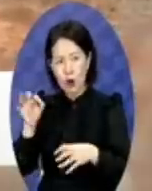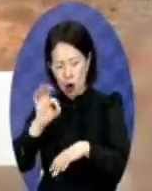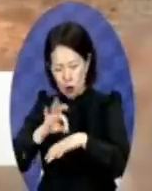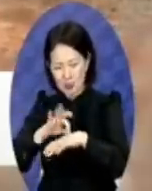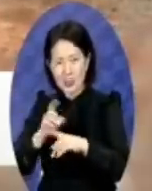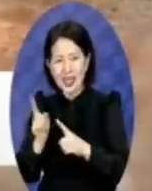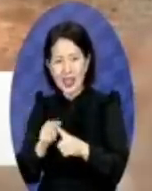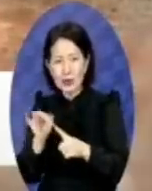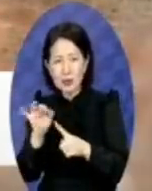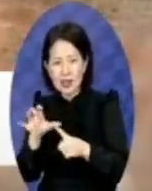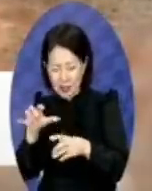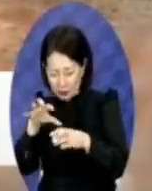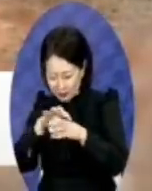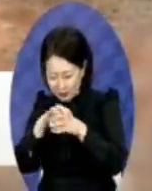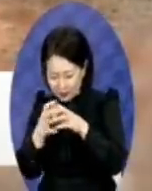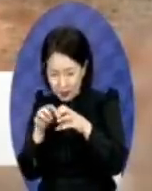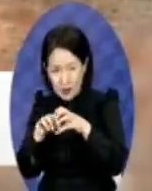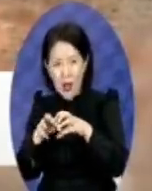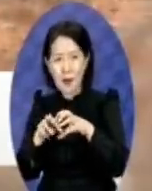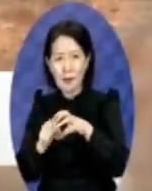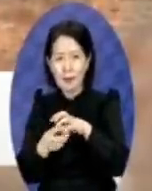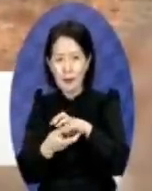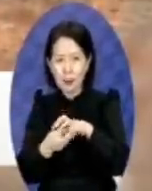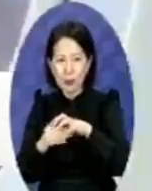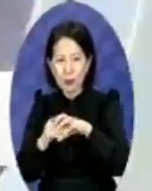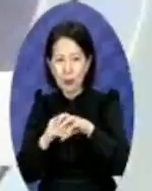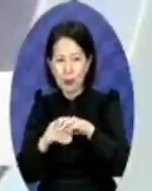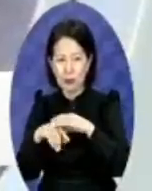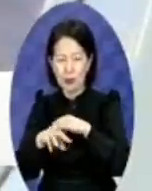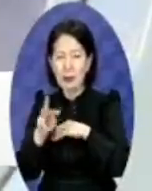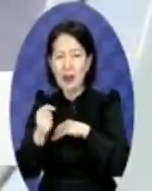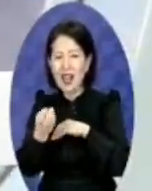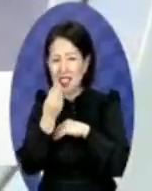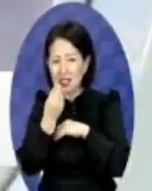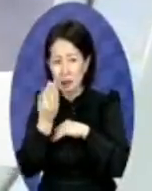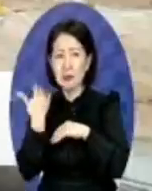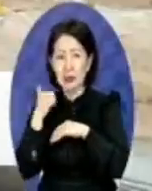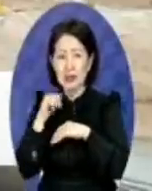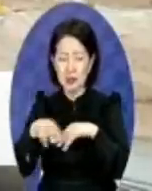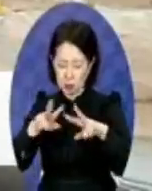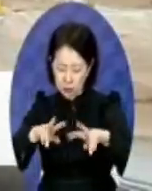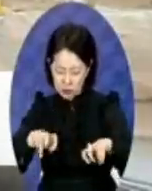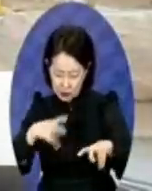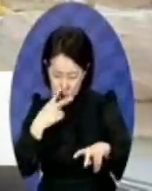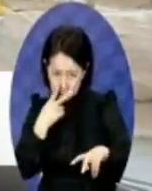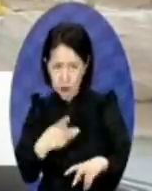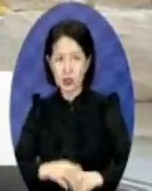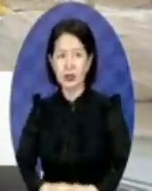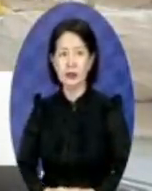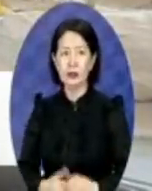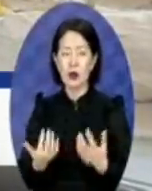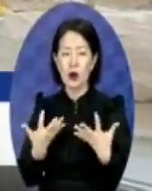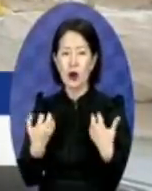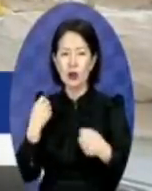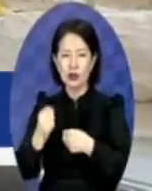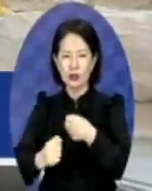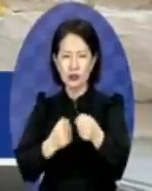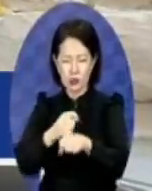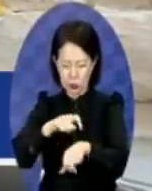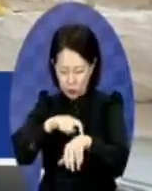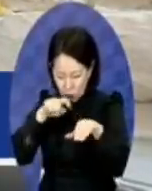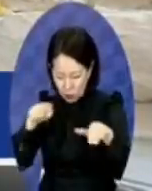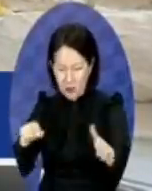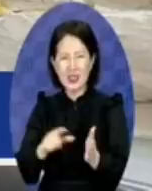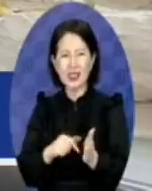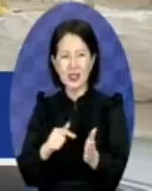бүрхүүлтэй нялцгай биетэн болон махан идэвхтэй байсан гэж судлаачид үзжээ. Олон жилийн хугацаа шаарддаг. Яг тэгэхээр урд